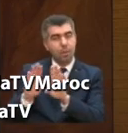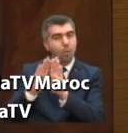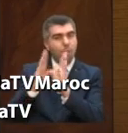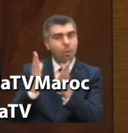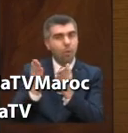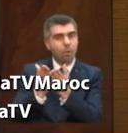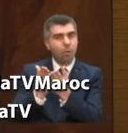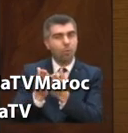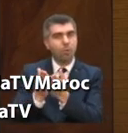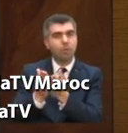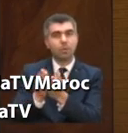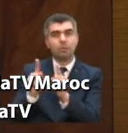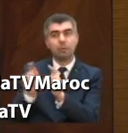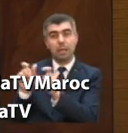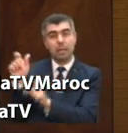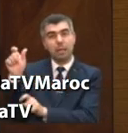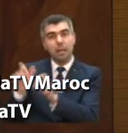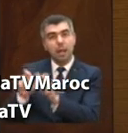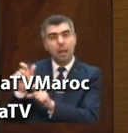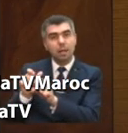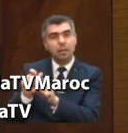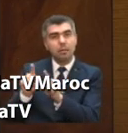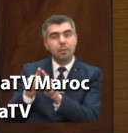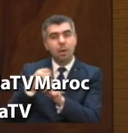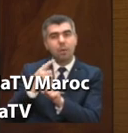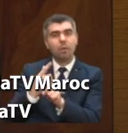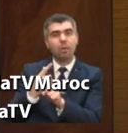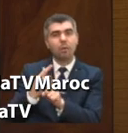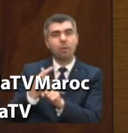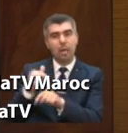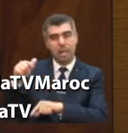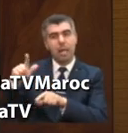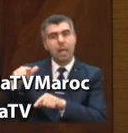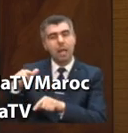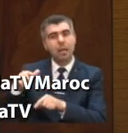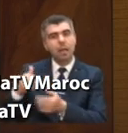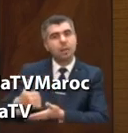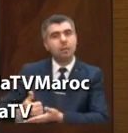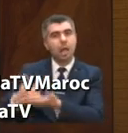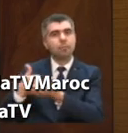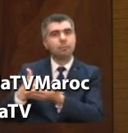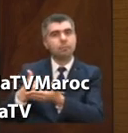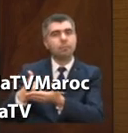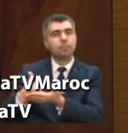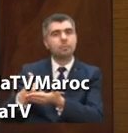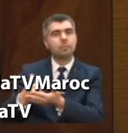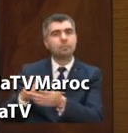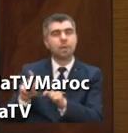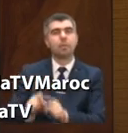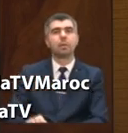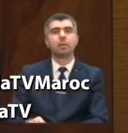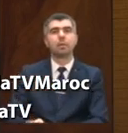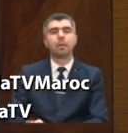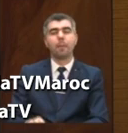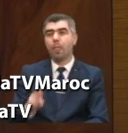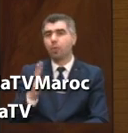جميع الفئات ديال الأجر اللي ممكن تصوروها في بلاد بحال المغرب داخلة في الدعم، لأن الناس اللي خدامين في المغرب كاين